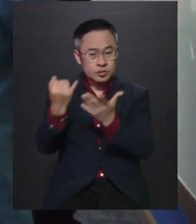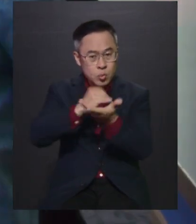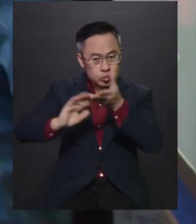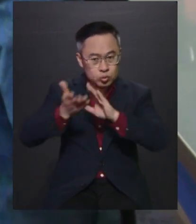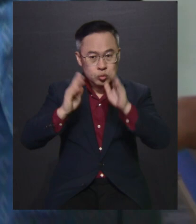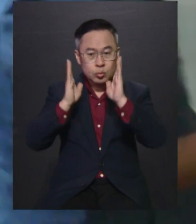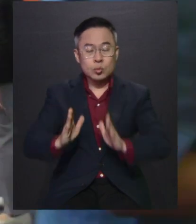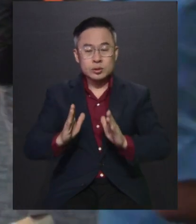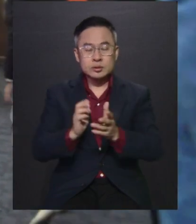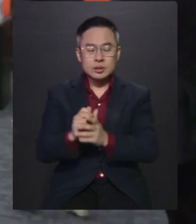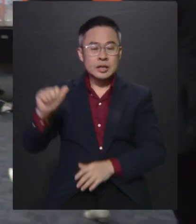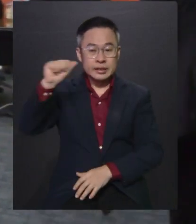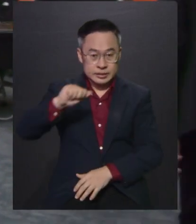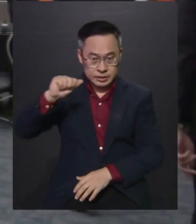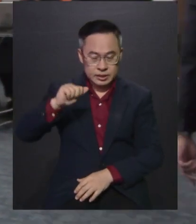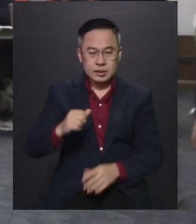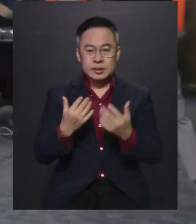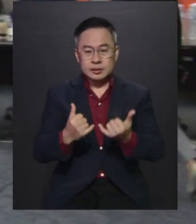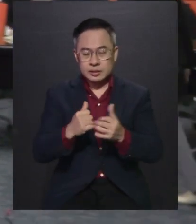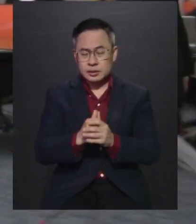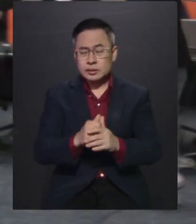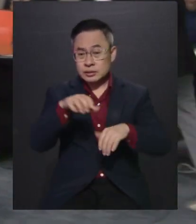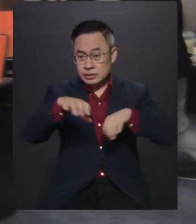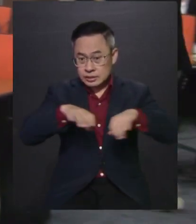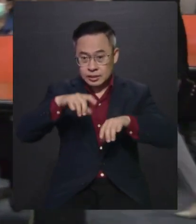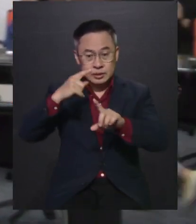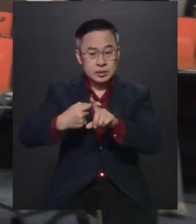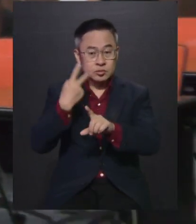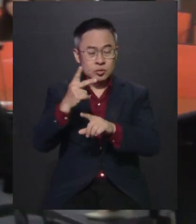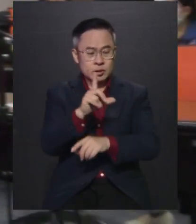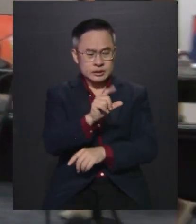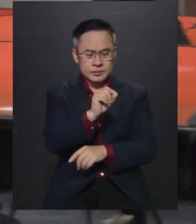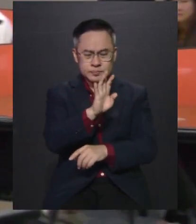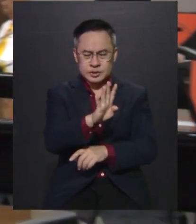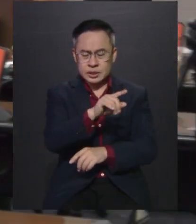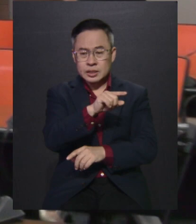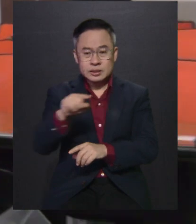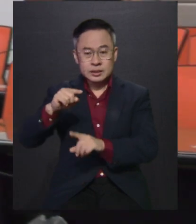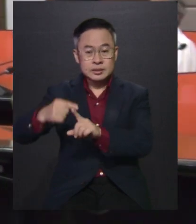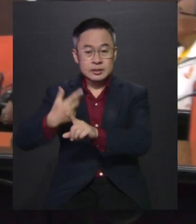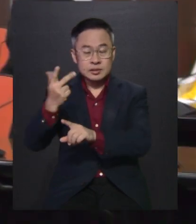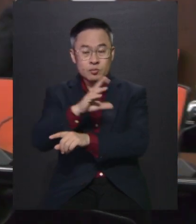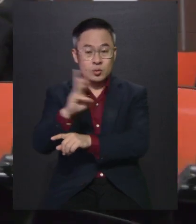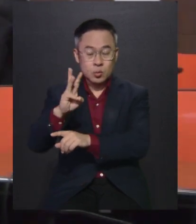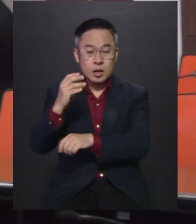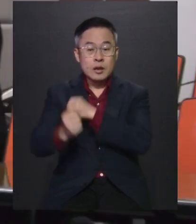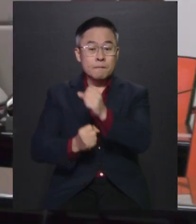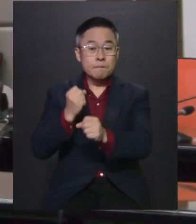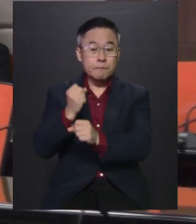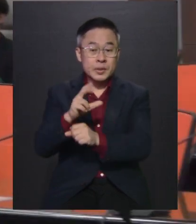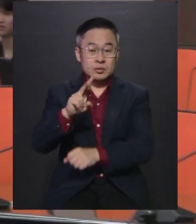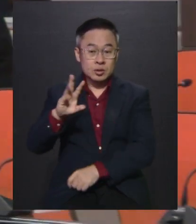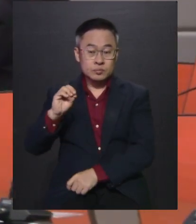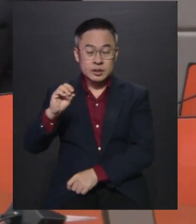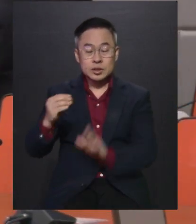มเนี่ยมีกำหนดนะฮะจะจัดขึ้นระหว่างวันที่24กุมภาพันธ์ถึง6มีนาคมในปีหน้านะครับที่จังหวัดกรุงเทพแล้วก็ชลบุรีเนี่ยเป็นเจ้าภ